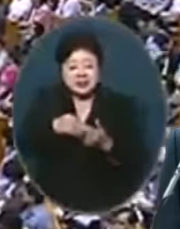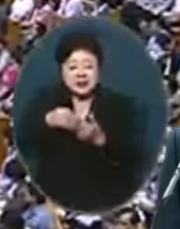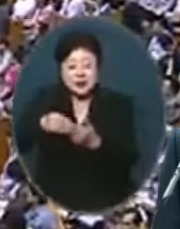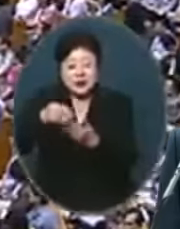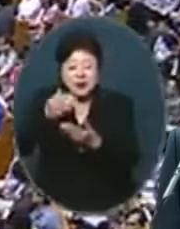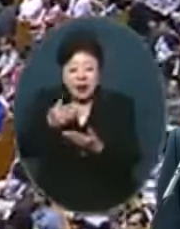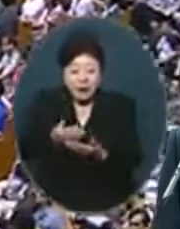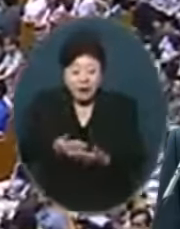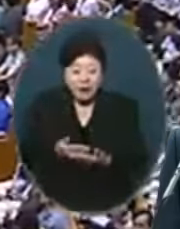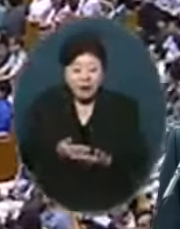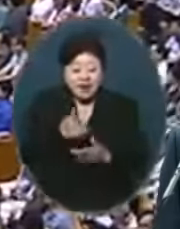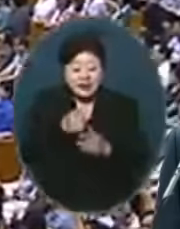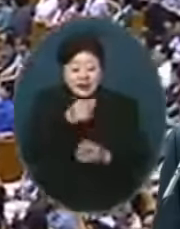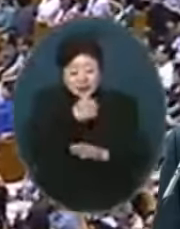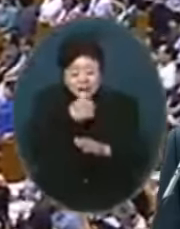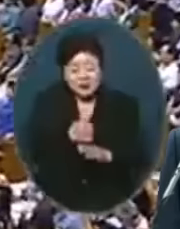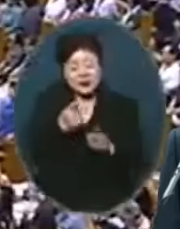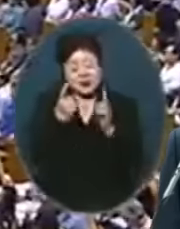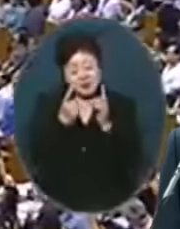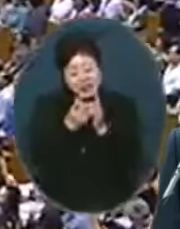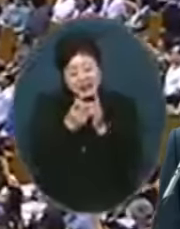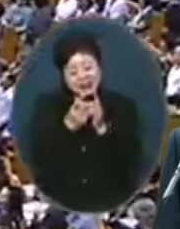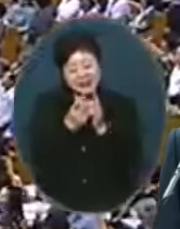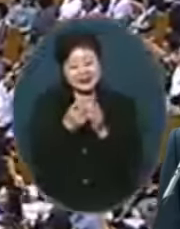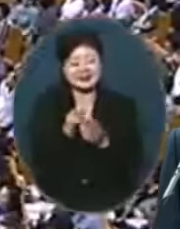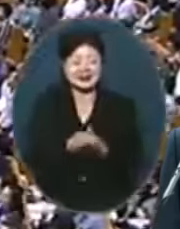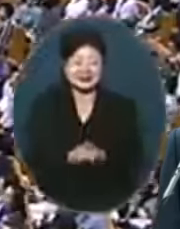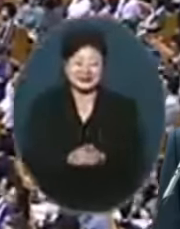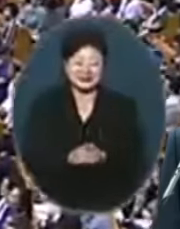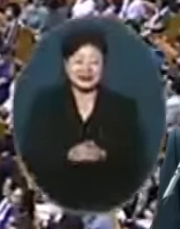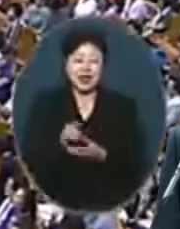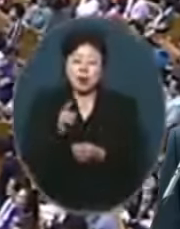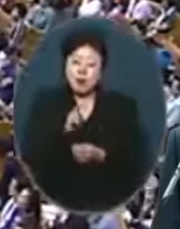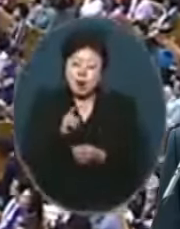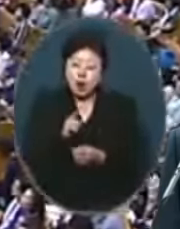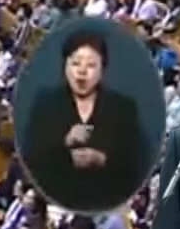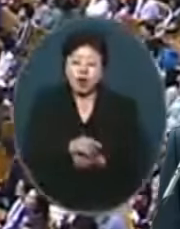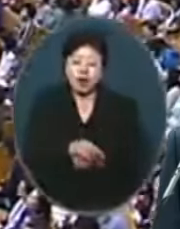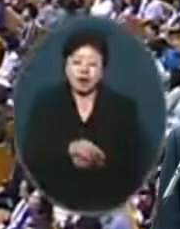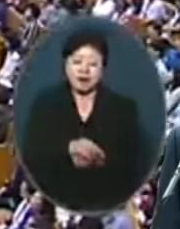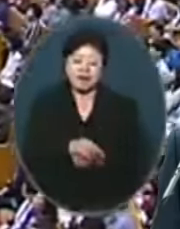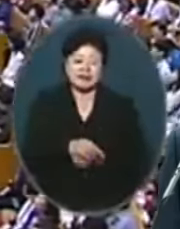받고 예수 그리스도를 만나려면 무엇을